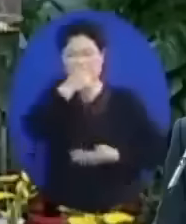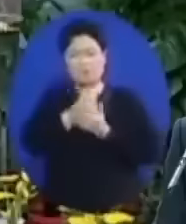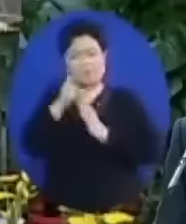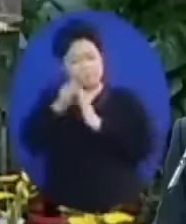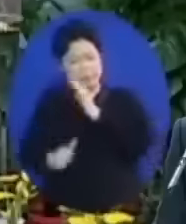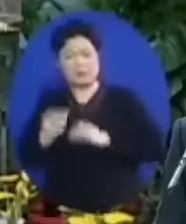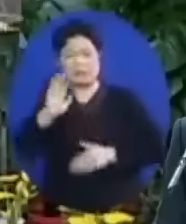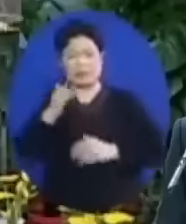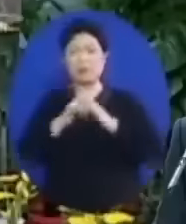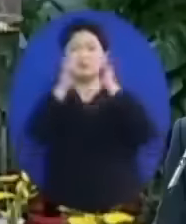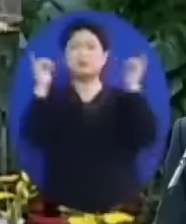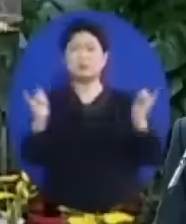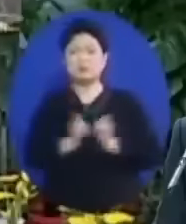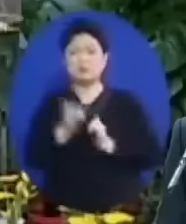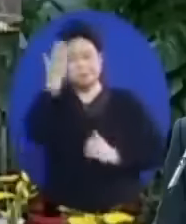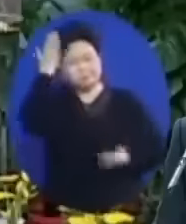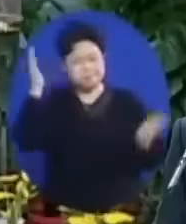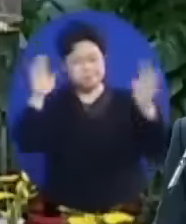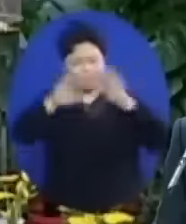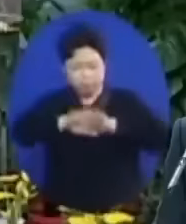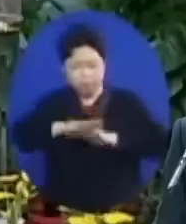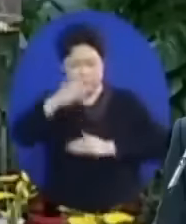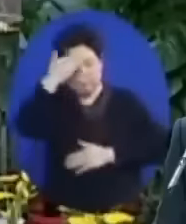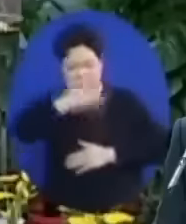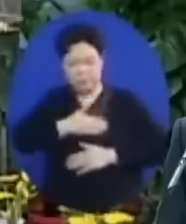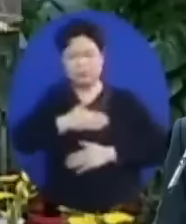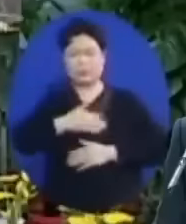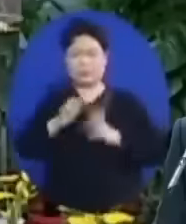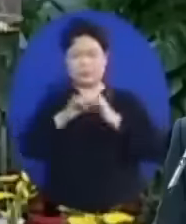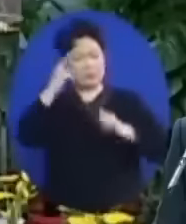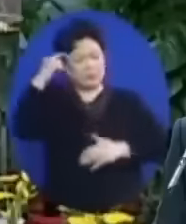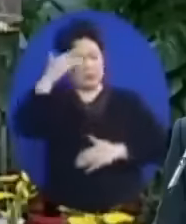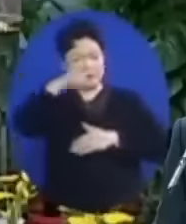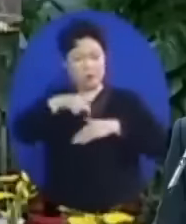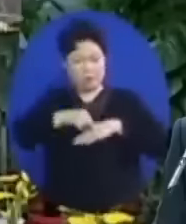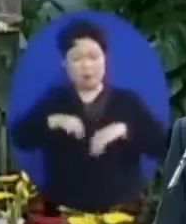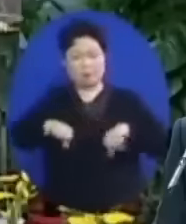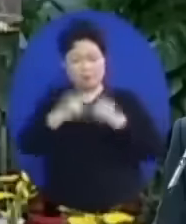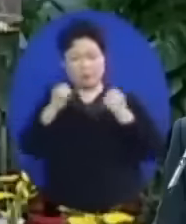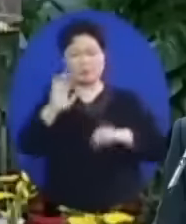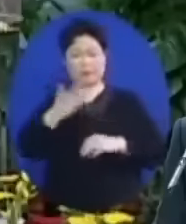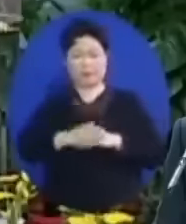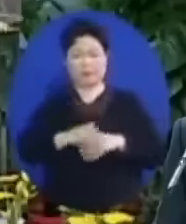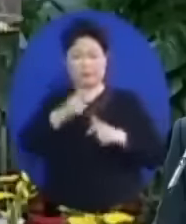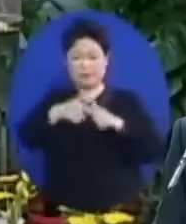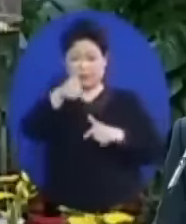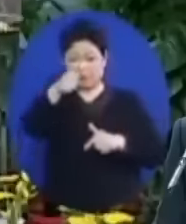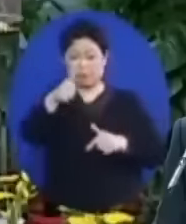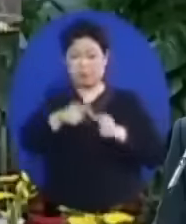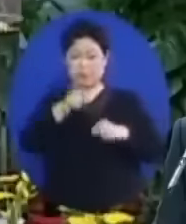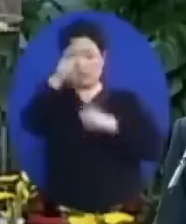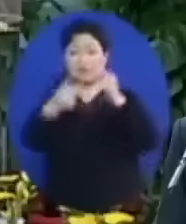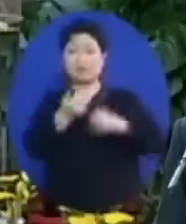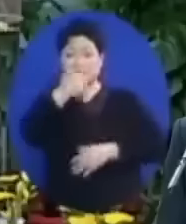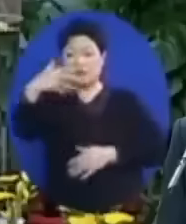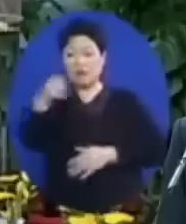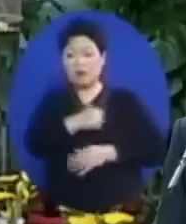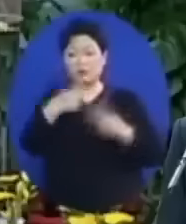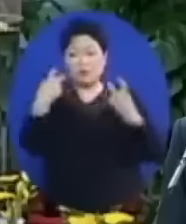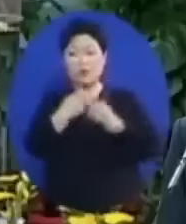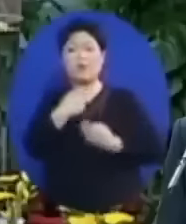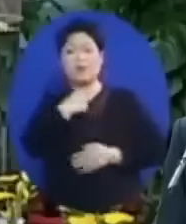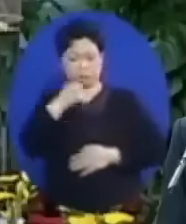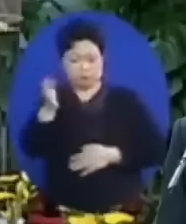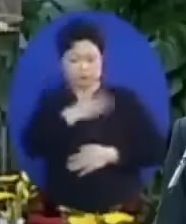뿐 아니라 사회적으로 어두운 역할을 하며 인간의 영혼과 마음을 망가뜨립니다. 예수님도 영생을 얻기 원하는